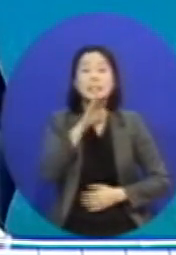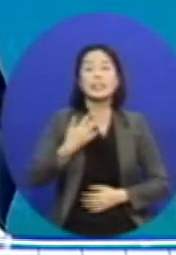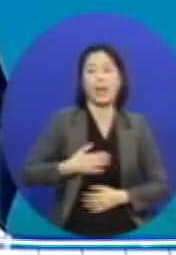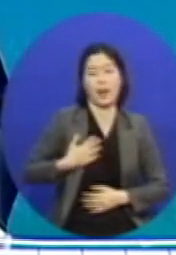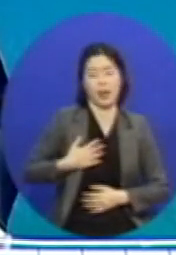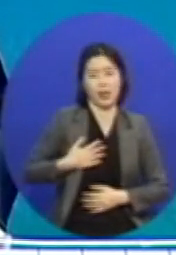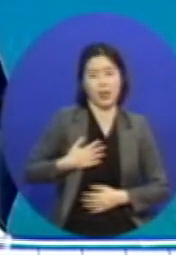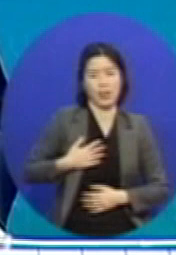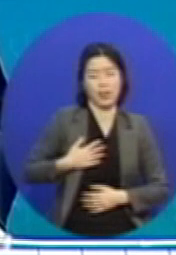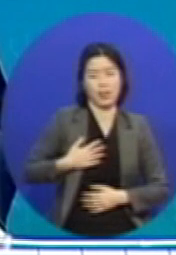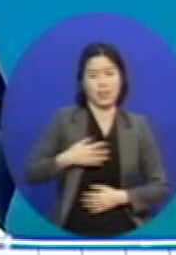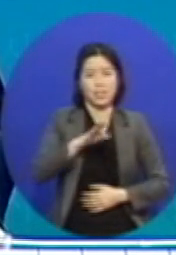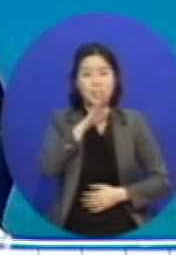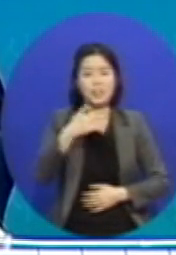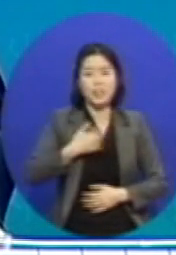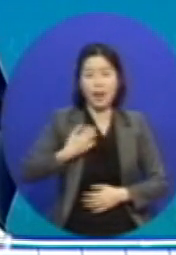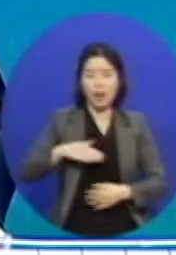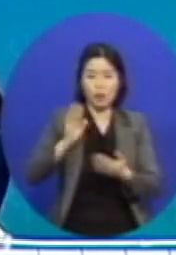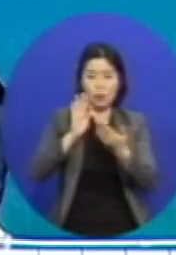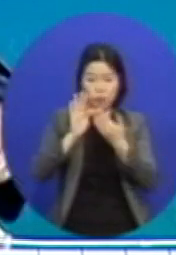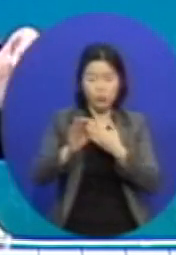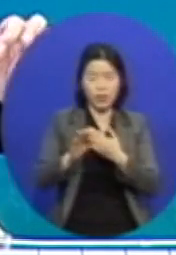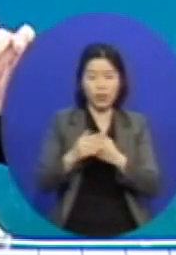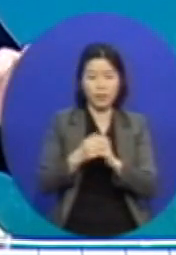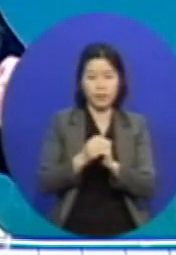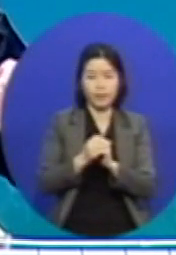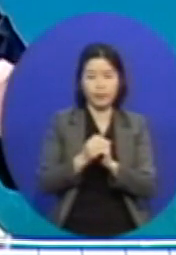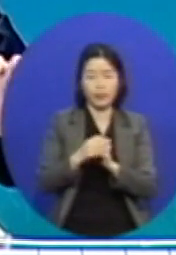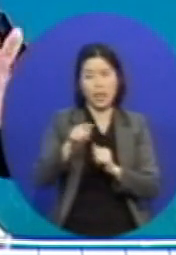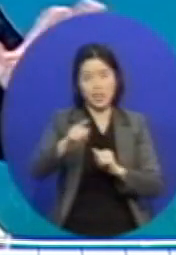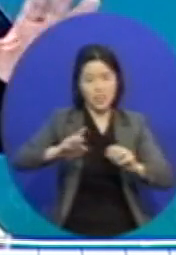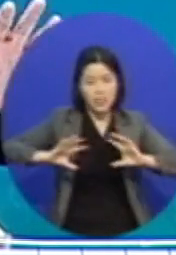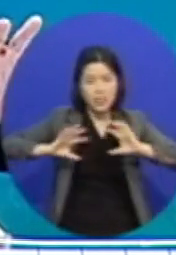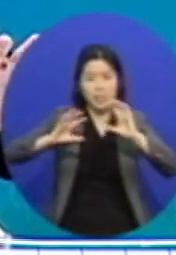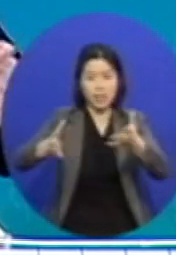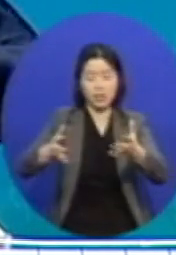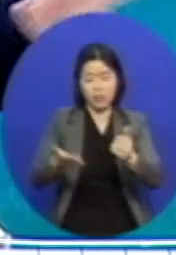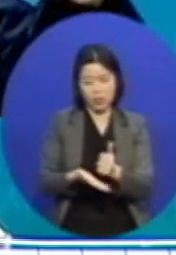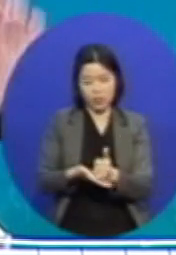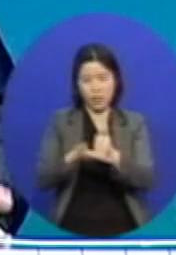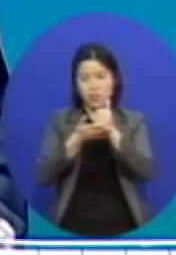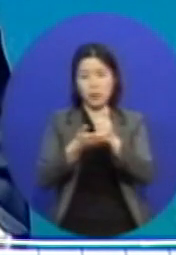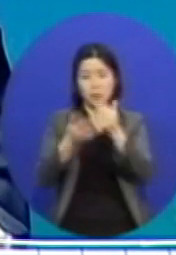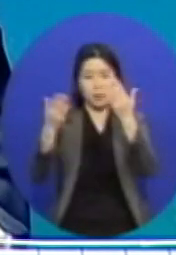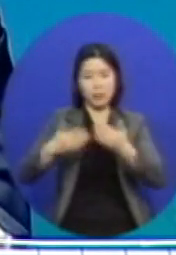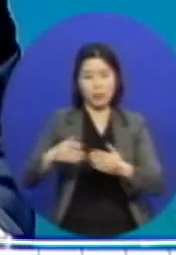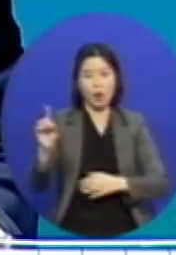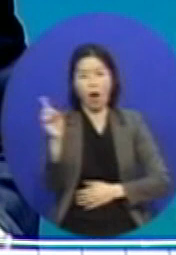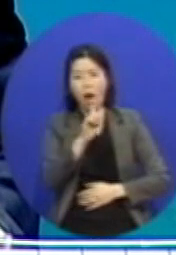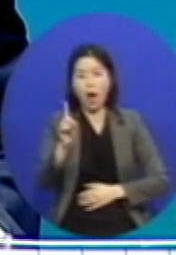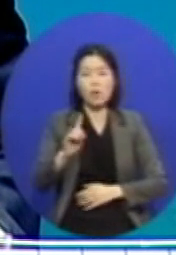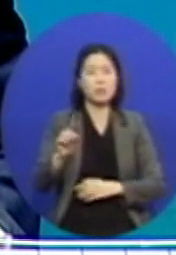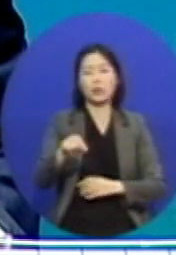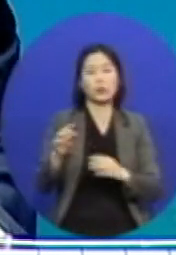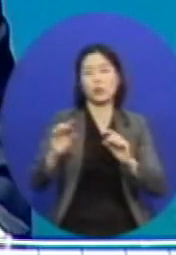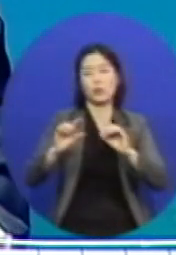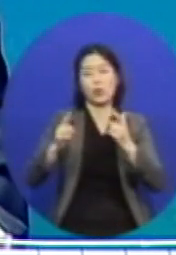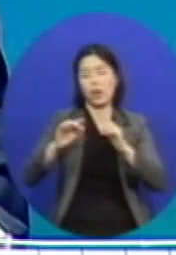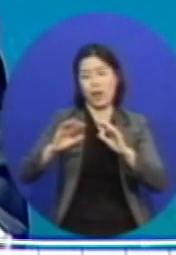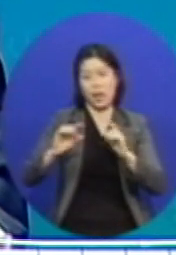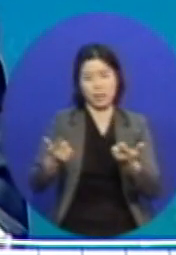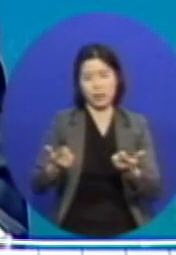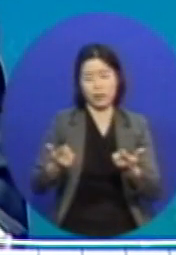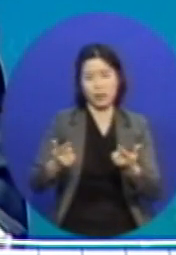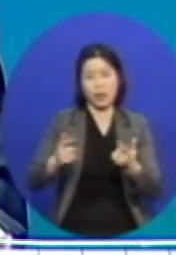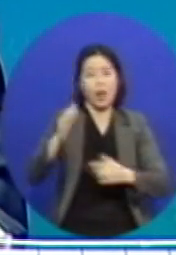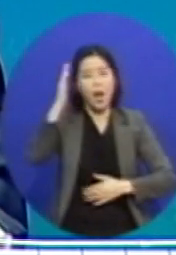진짜를 알고 나니까 이 세상에서 대접받는 것 아무것도 아니에요 하나님의 나라 에서 주인공